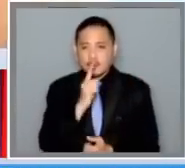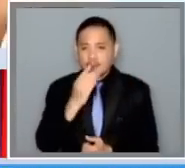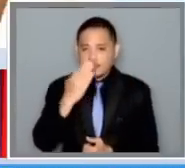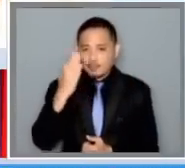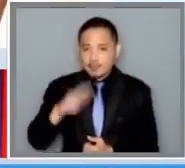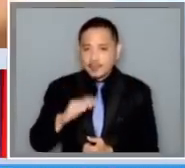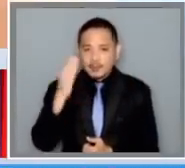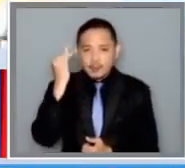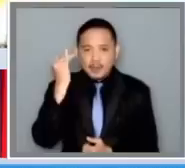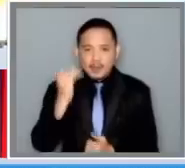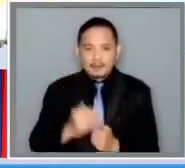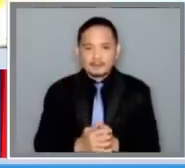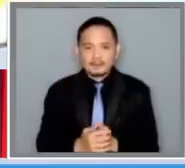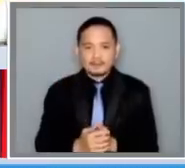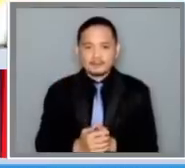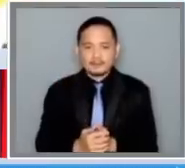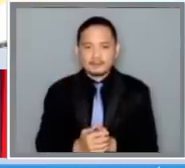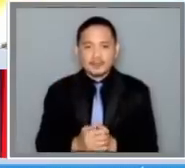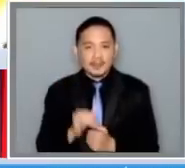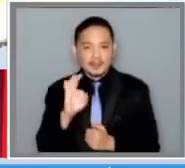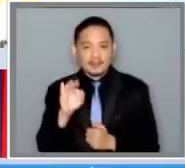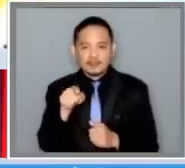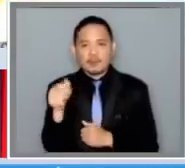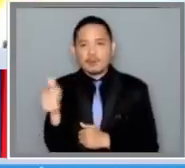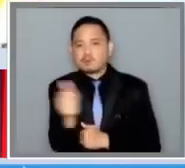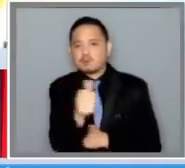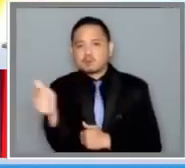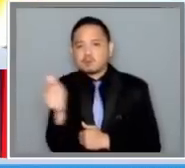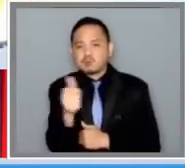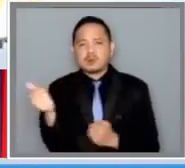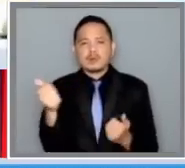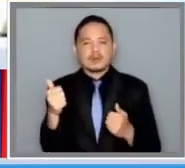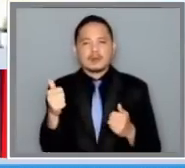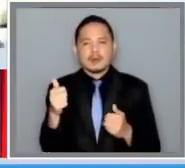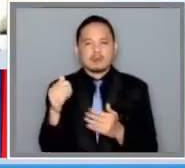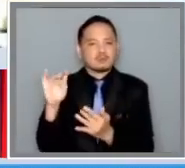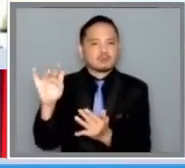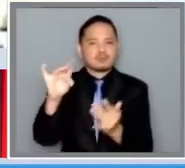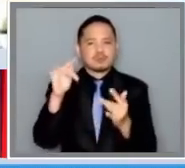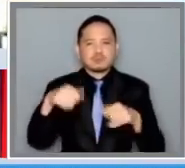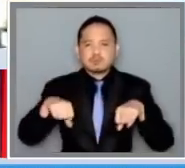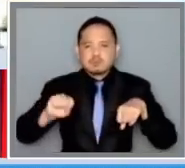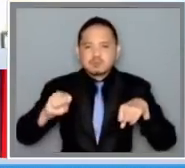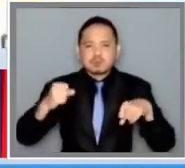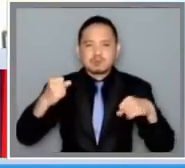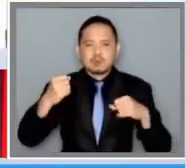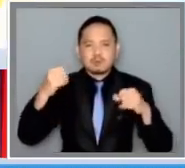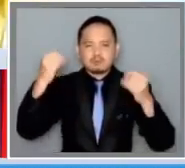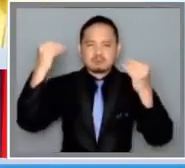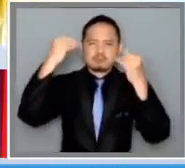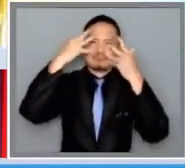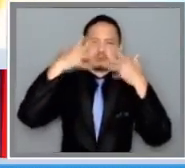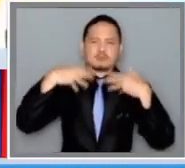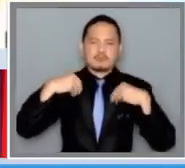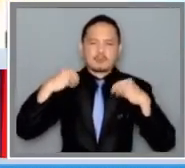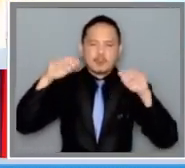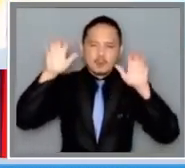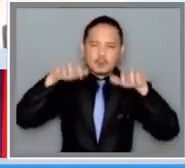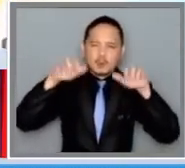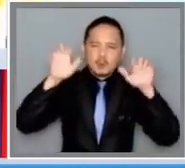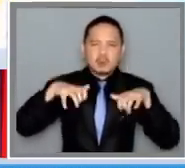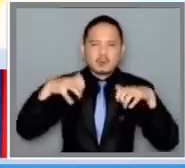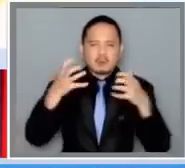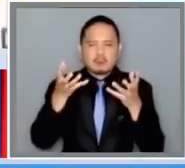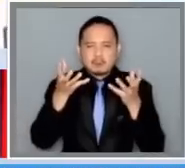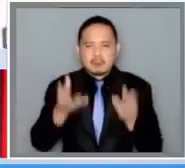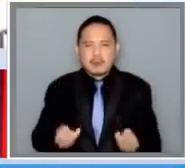na ano, nagko-commute, nababasa ng ulan, yung mga nagbomotor. So basically, lahat yan